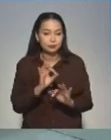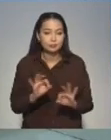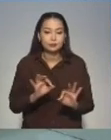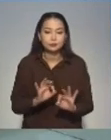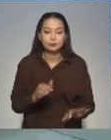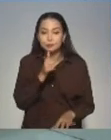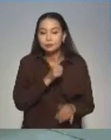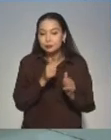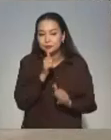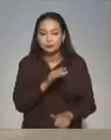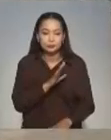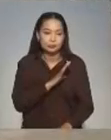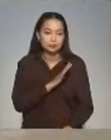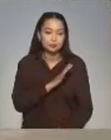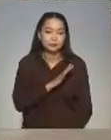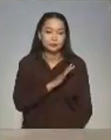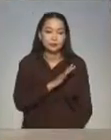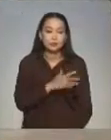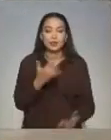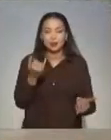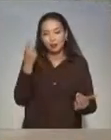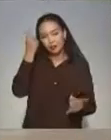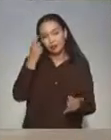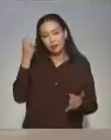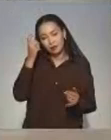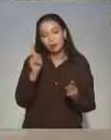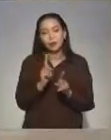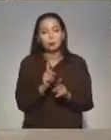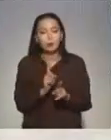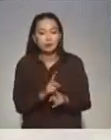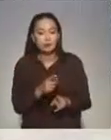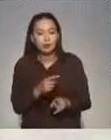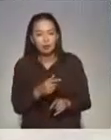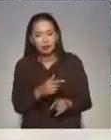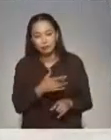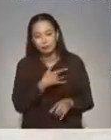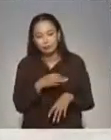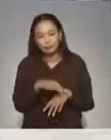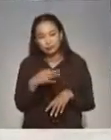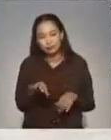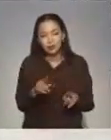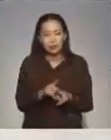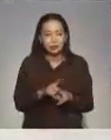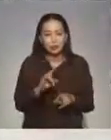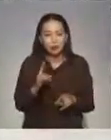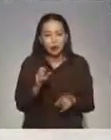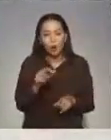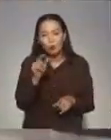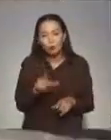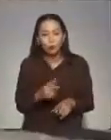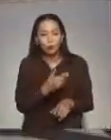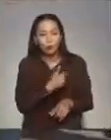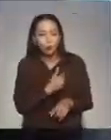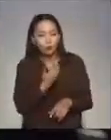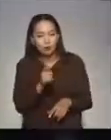жасат, көрейік. Қазір ішімдікке мас болып жүрегі тас боп кеткендер жетерлік. Баланы емес бөтелкені құшақтаған